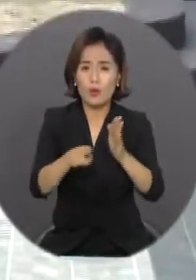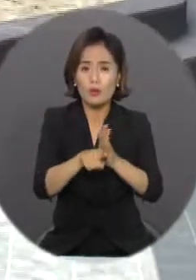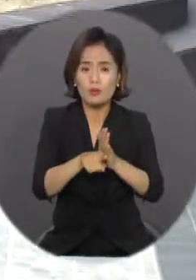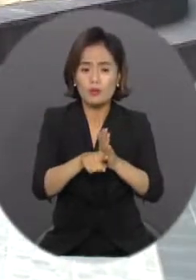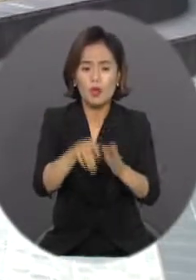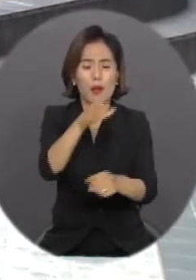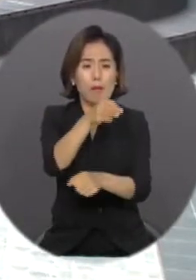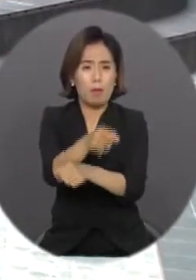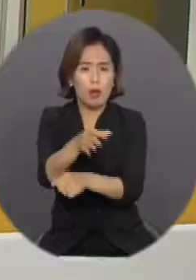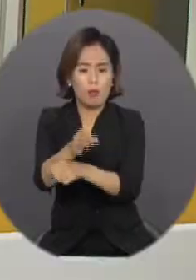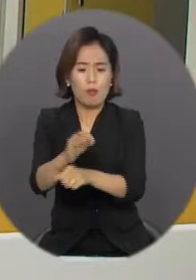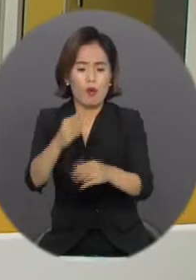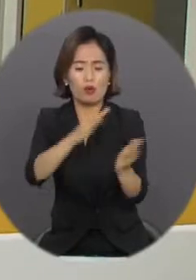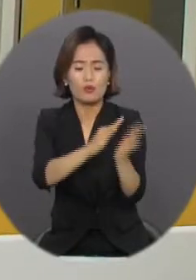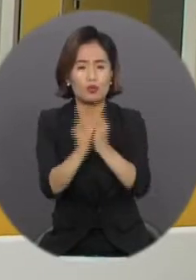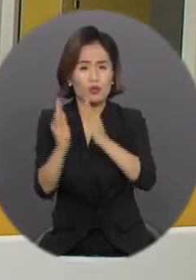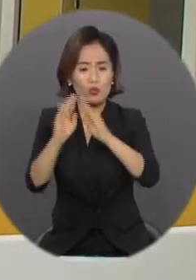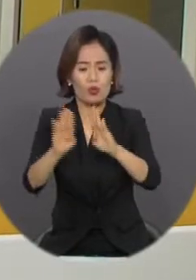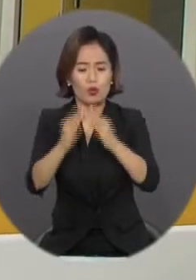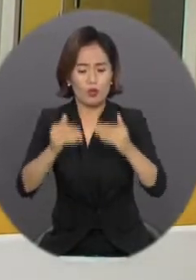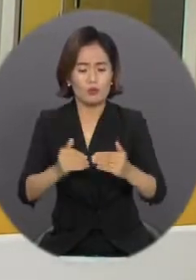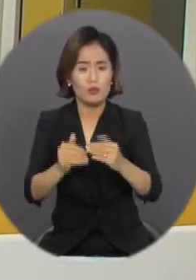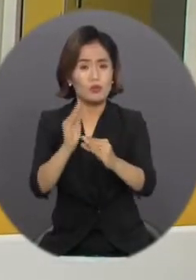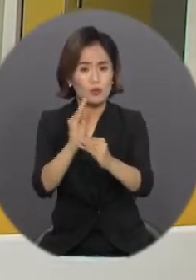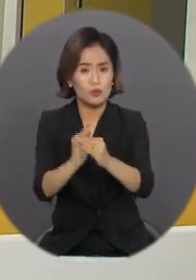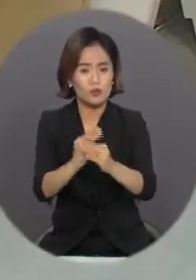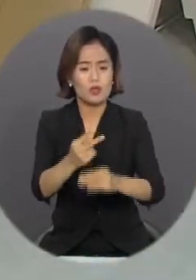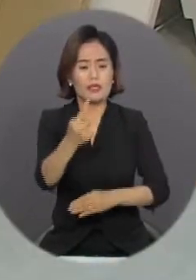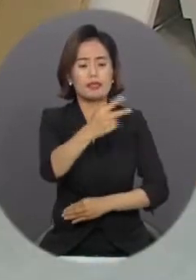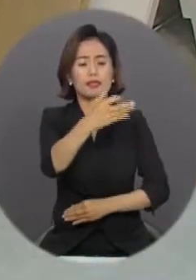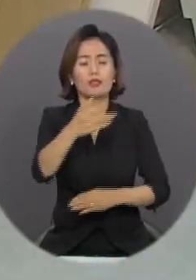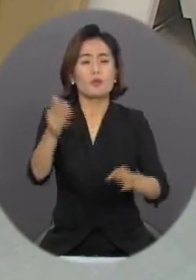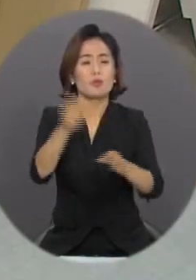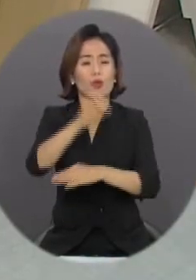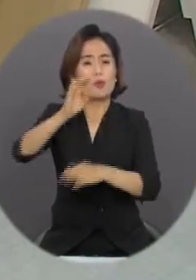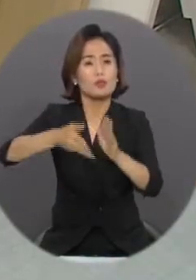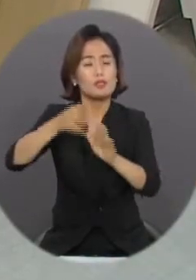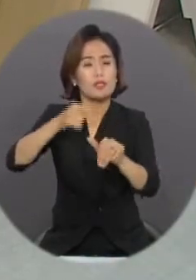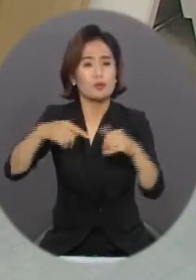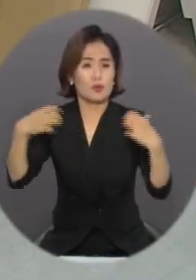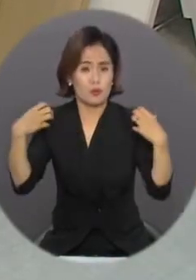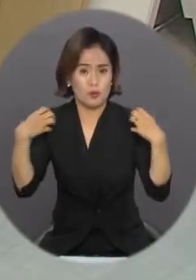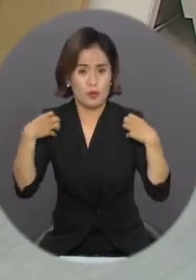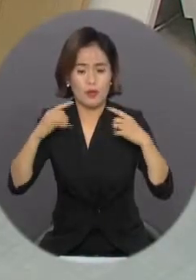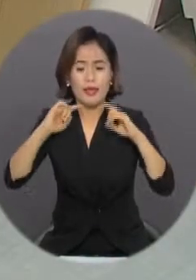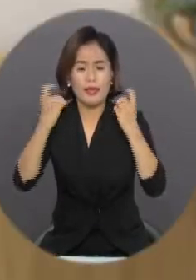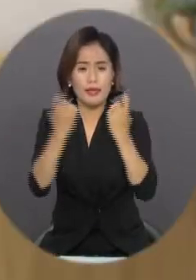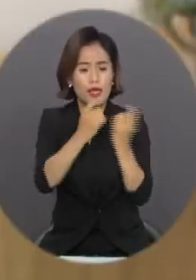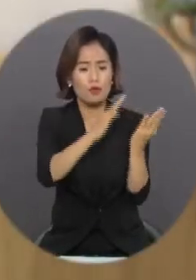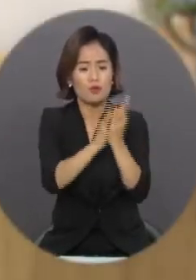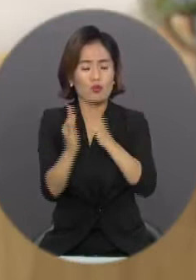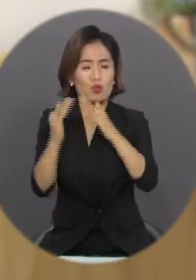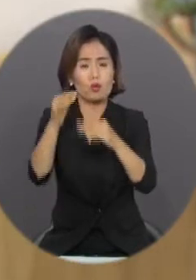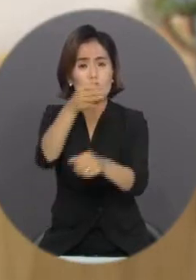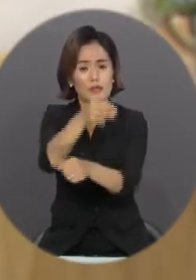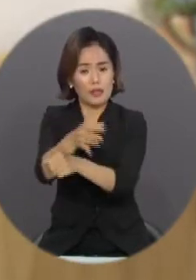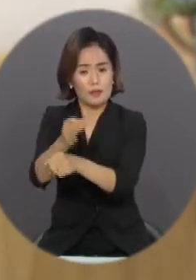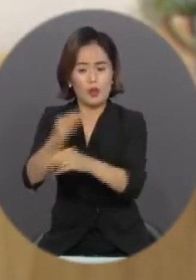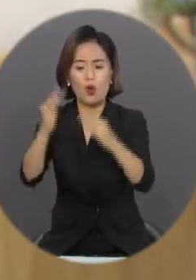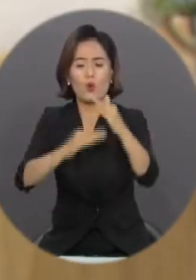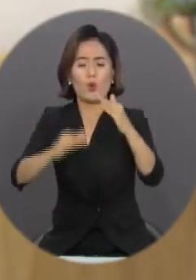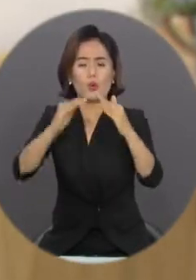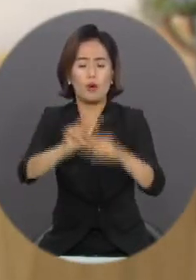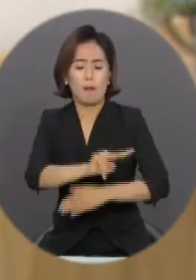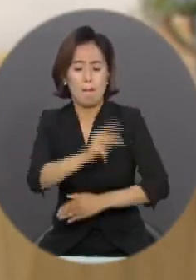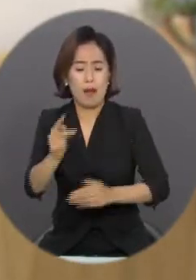개원을 추진해오고 있습니다. 이에 따라 지난 2019년부터 광주시 교육청은 사립유치원을 사들여서 공립으로